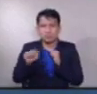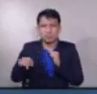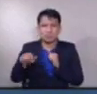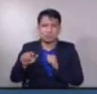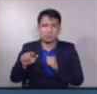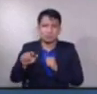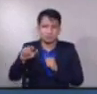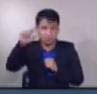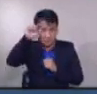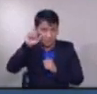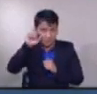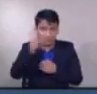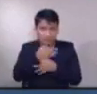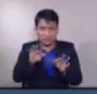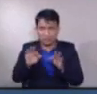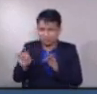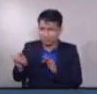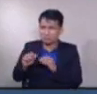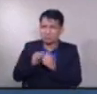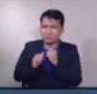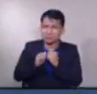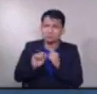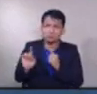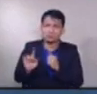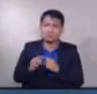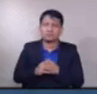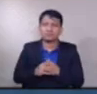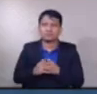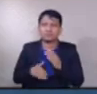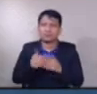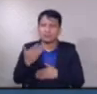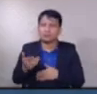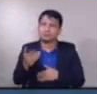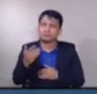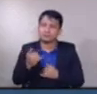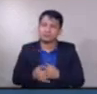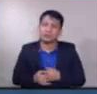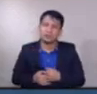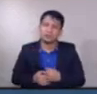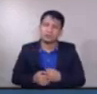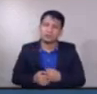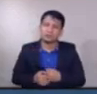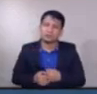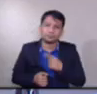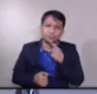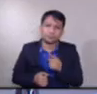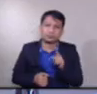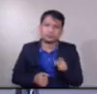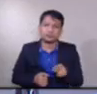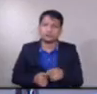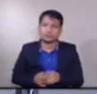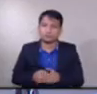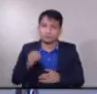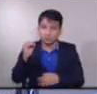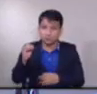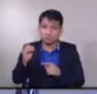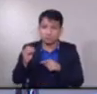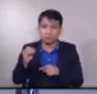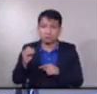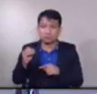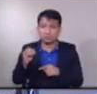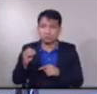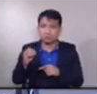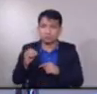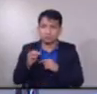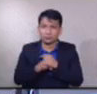ng gender-free Philippines. Tama naman din yun. Oo, may isa na lang ha. Sabi mo ha, zero